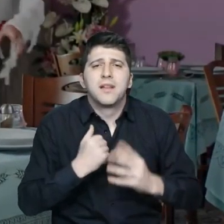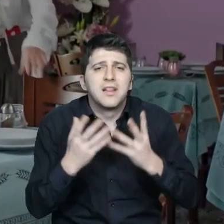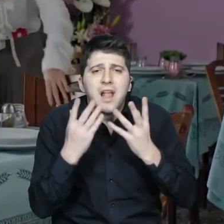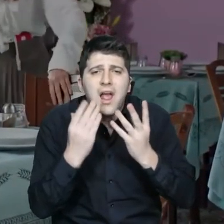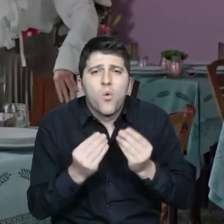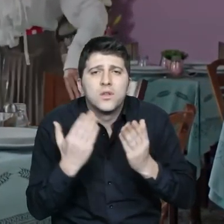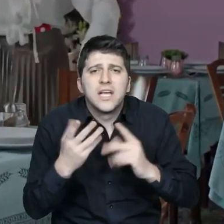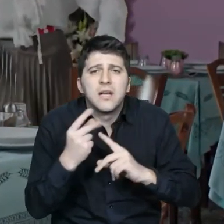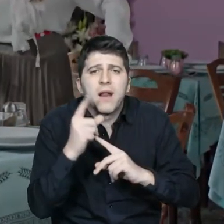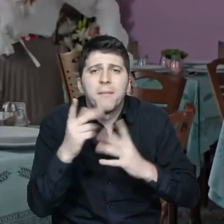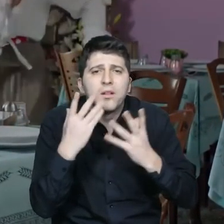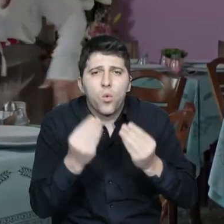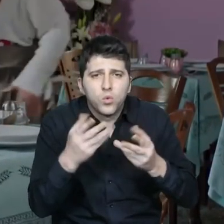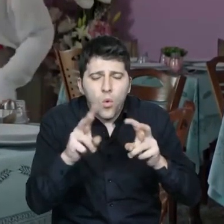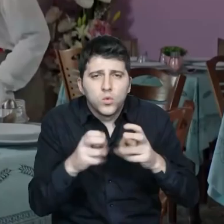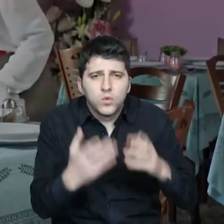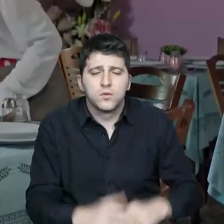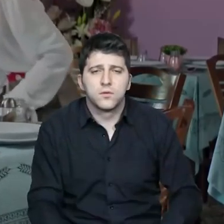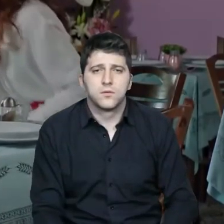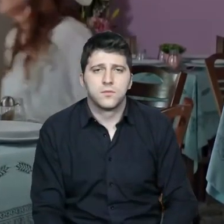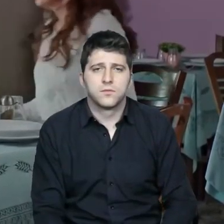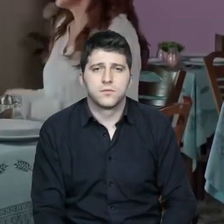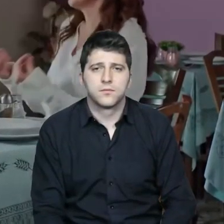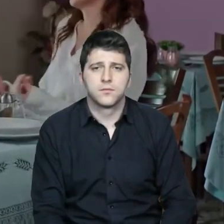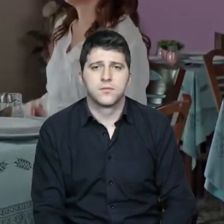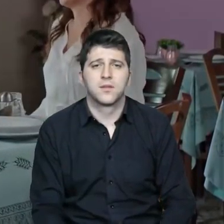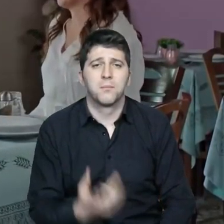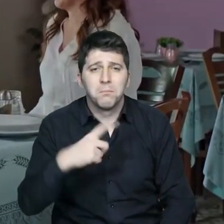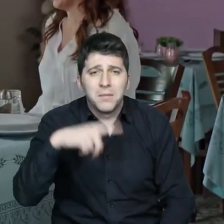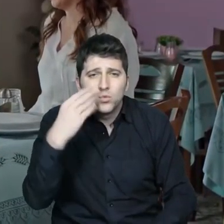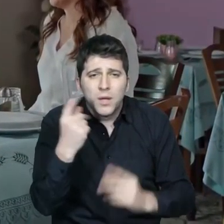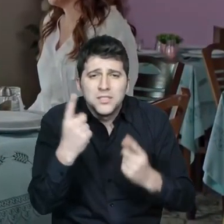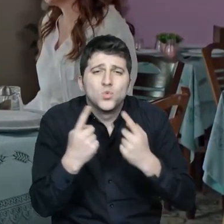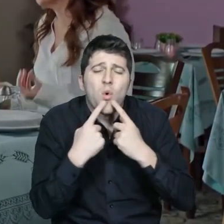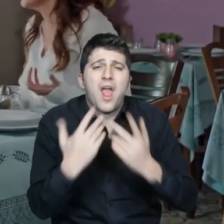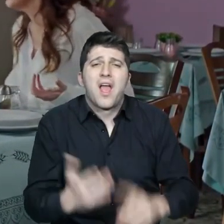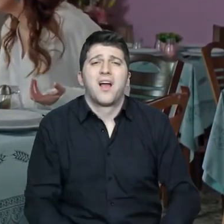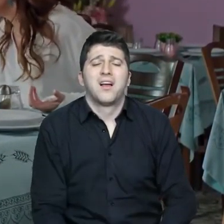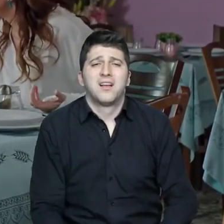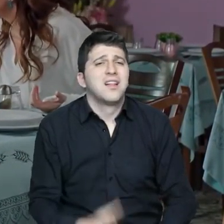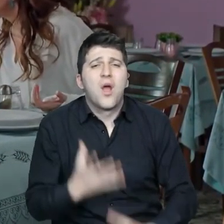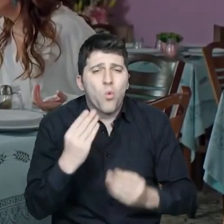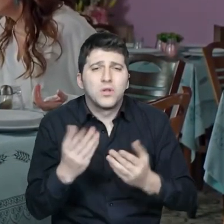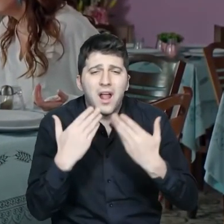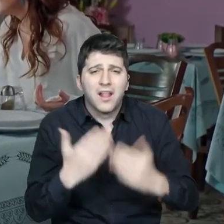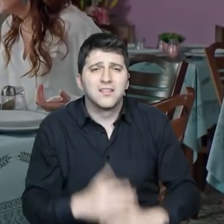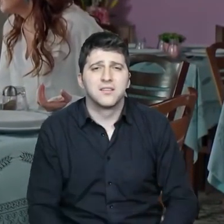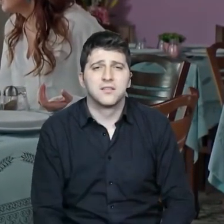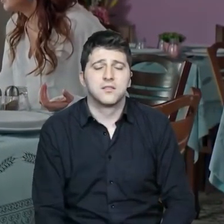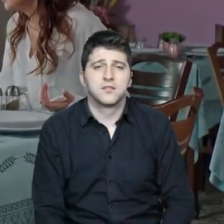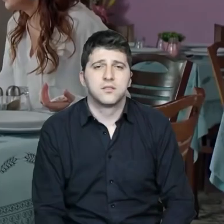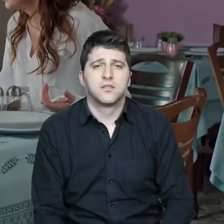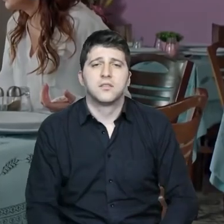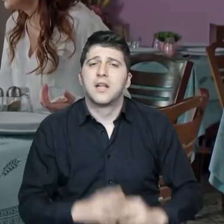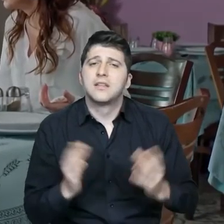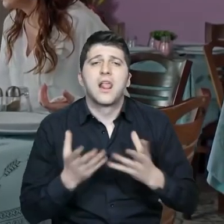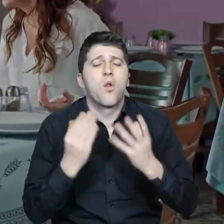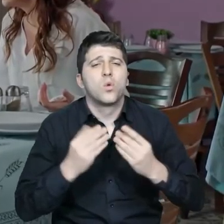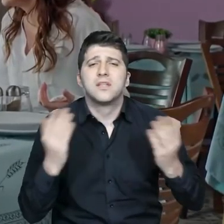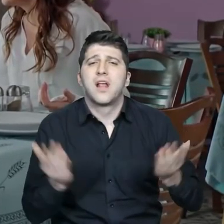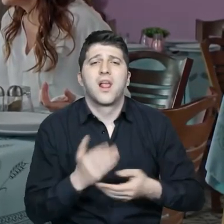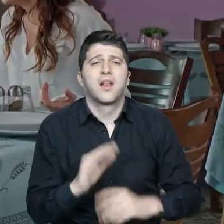oldu ya İbrahim'e? Gel otur. Ya bir günde güzel bir şey söyle ya. Ne oldu, anlat. Neler oldu